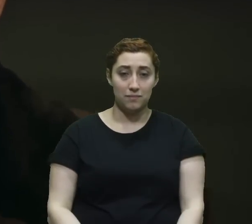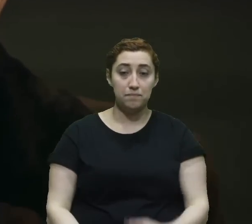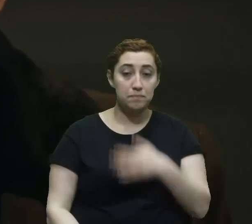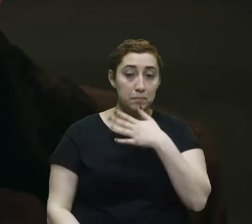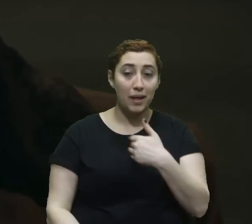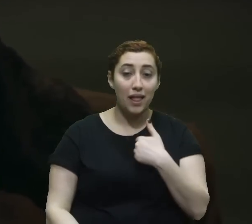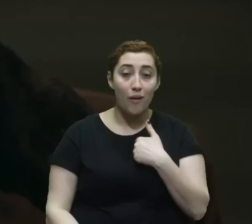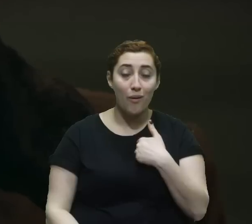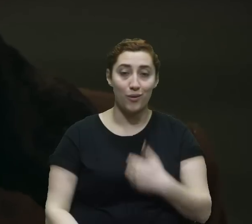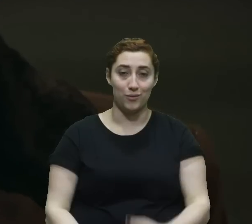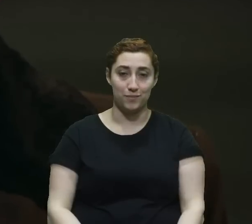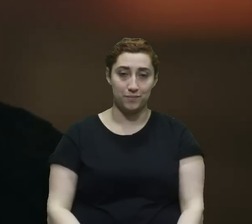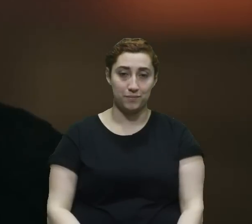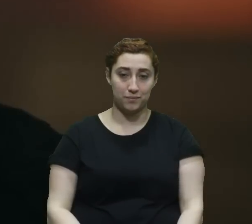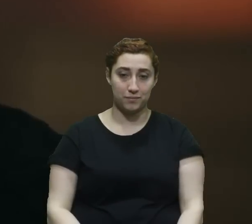Biliyorum.